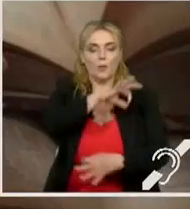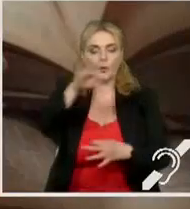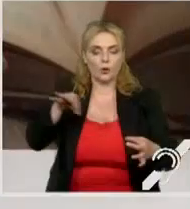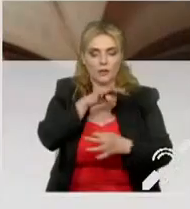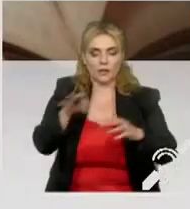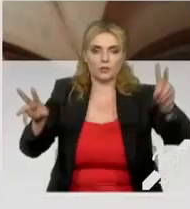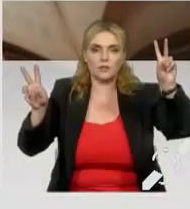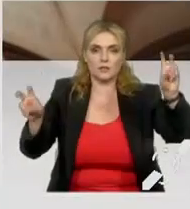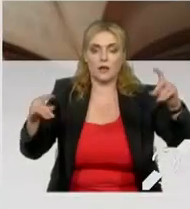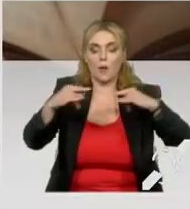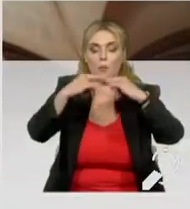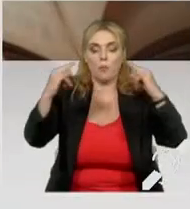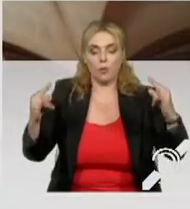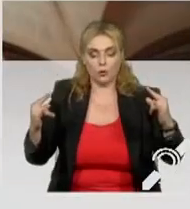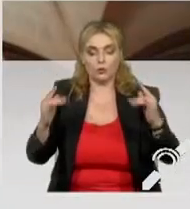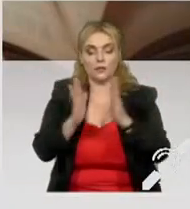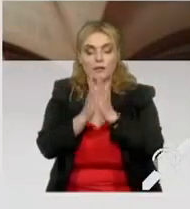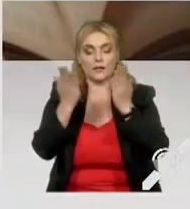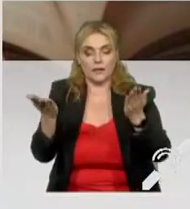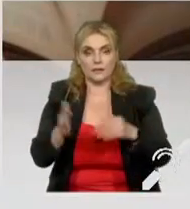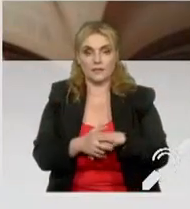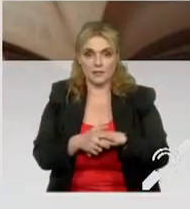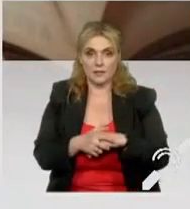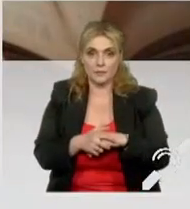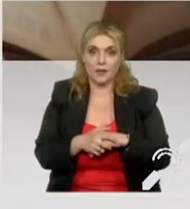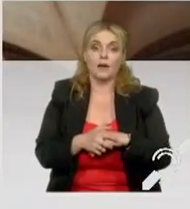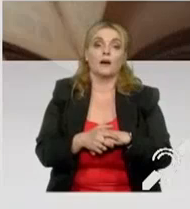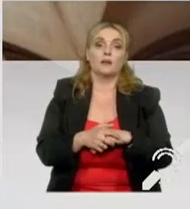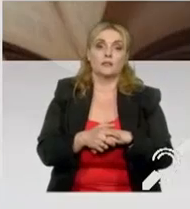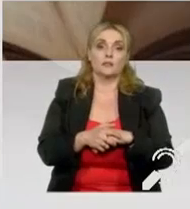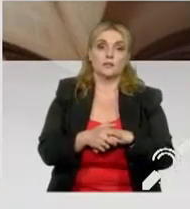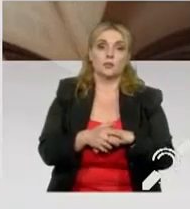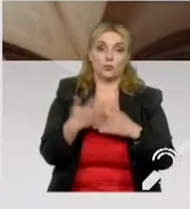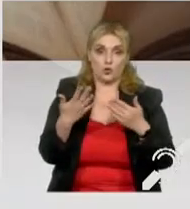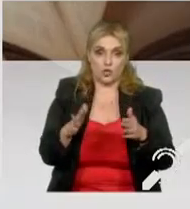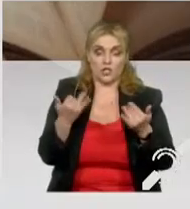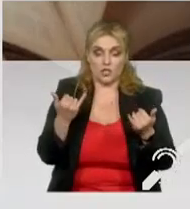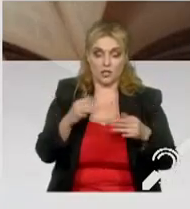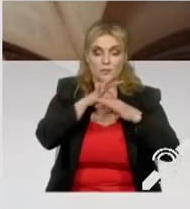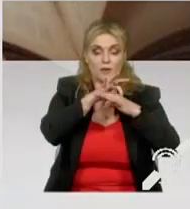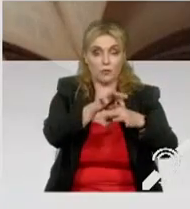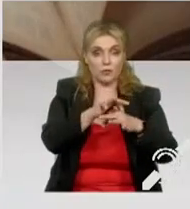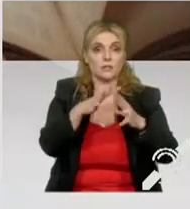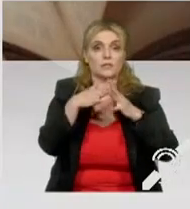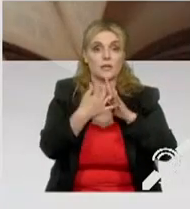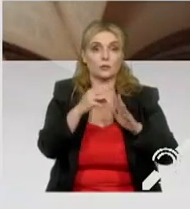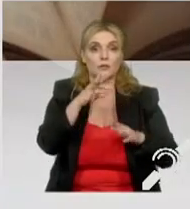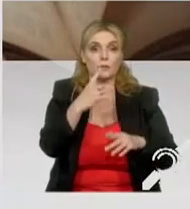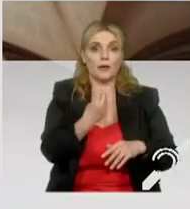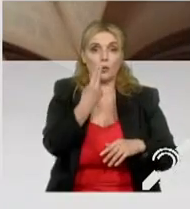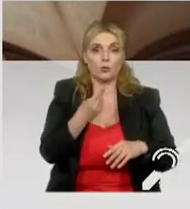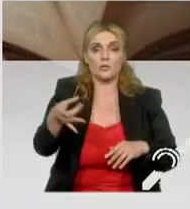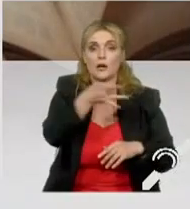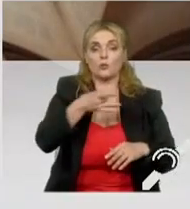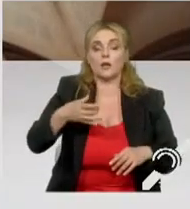Proiectul Podul de Cărți TVR Iași donează o carte, schimbă un destin. A ajuns în satul Temeleuți, raionul Călăraș. Zecile